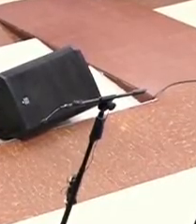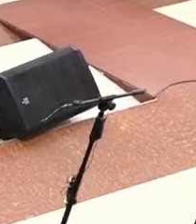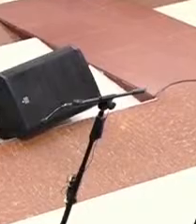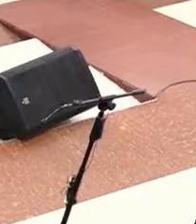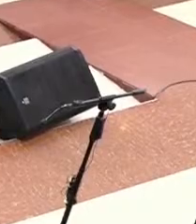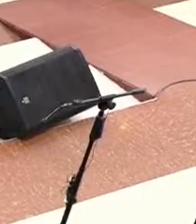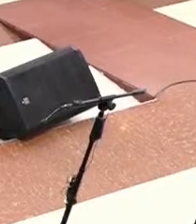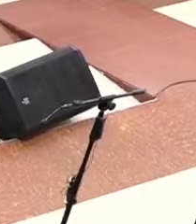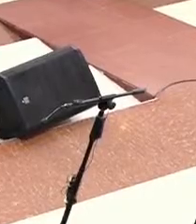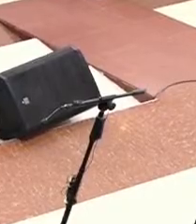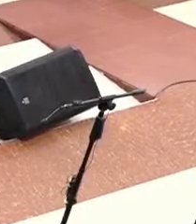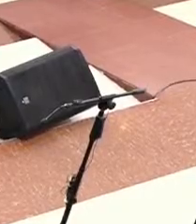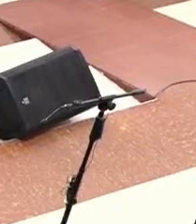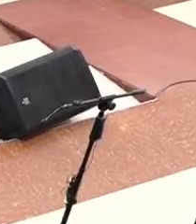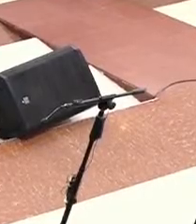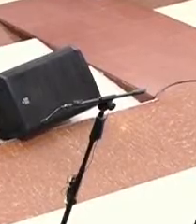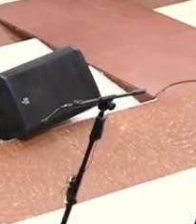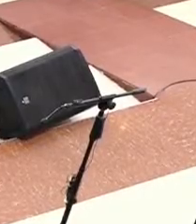nitaamini